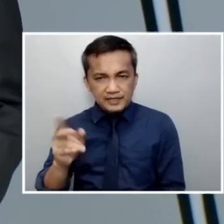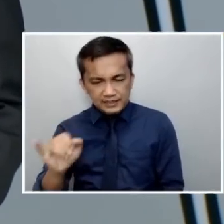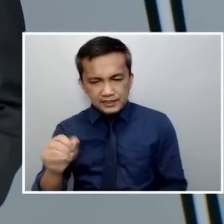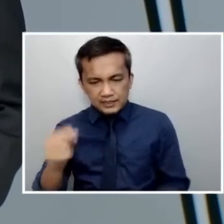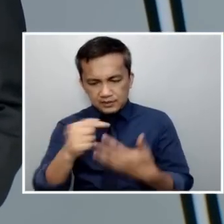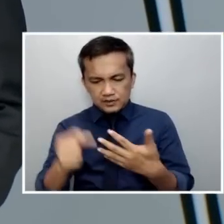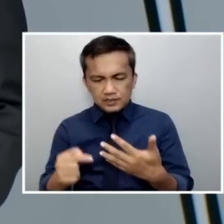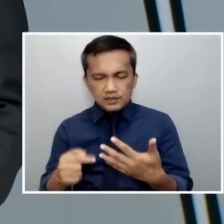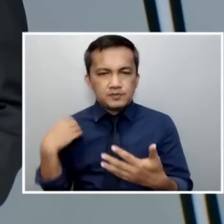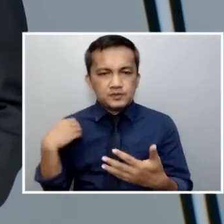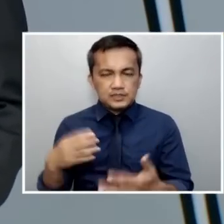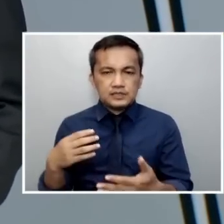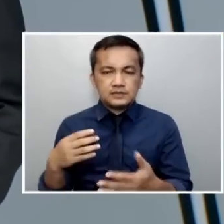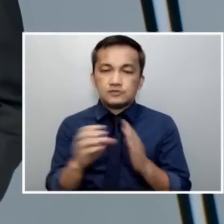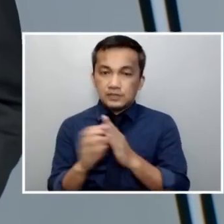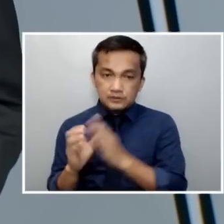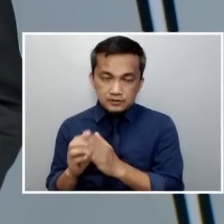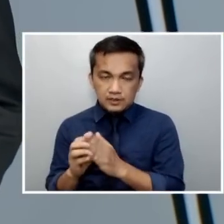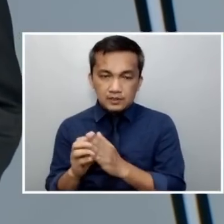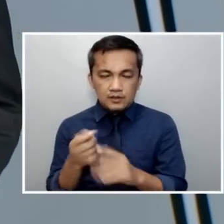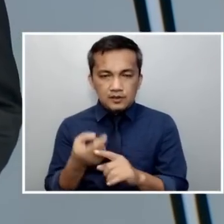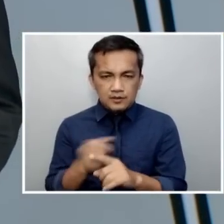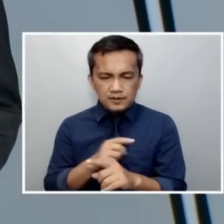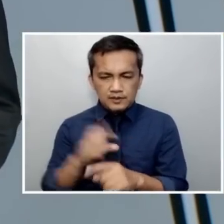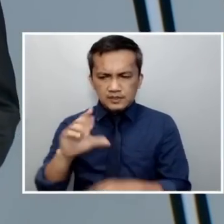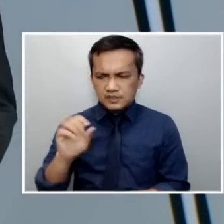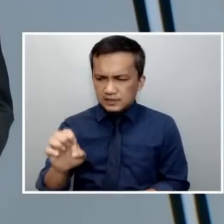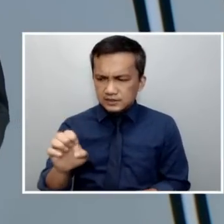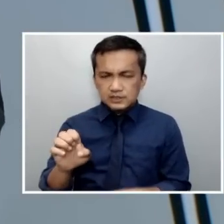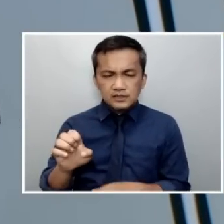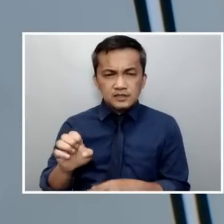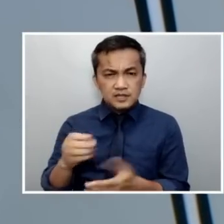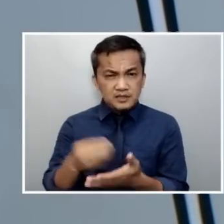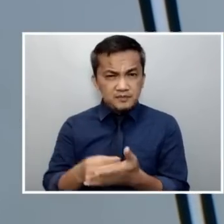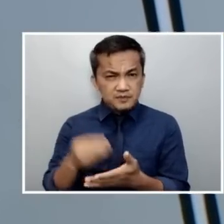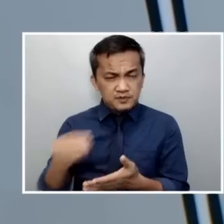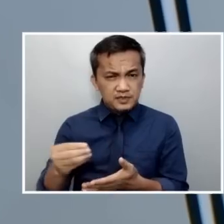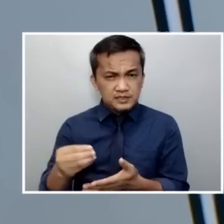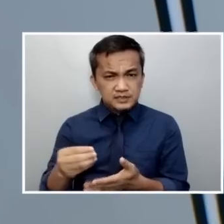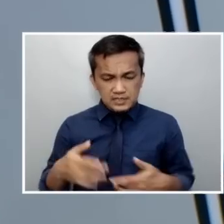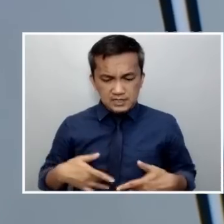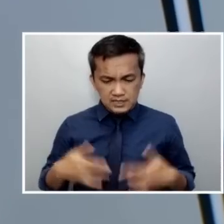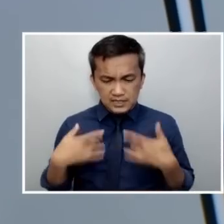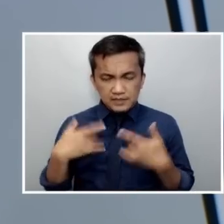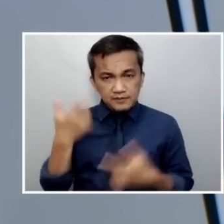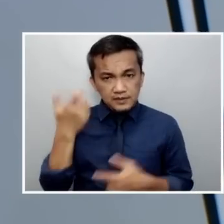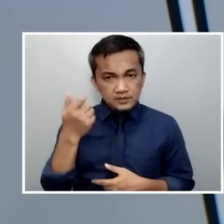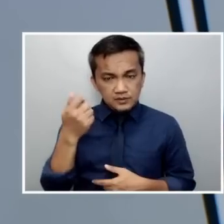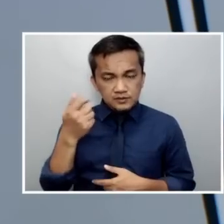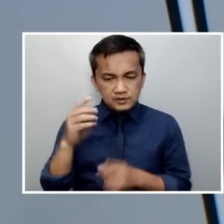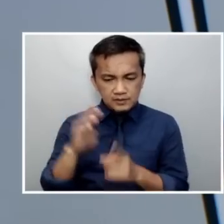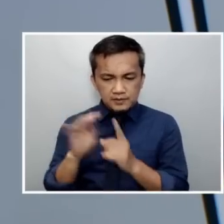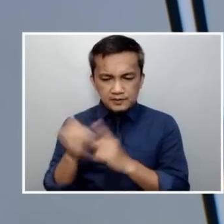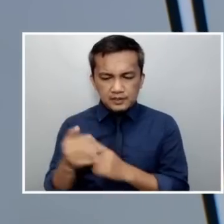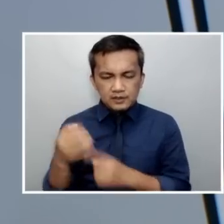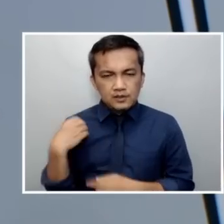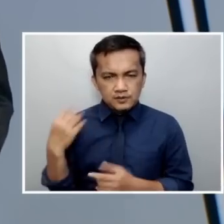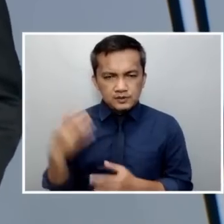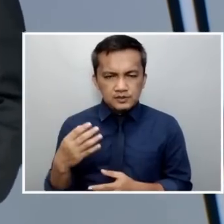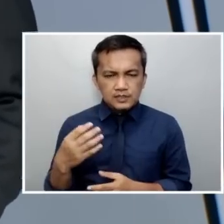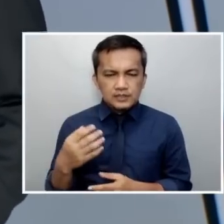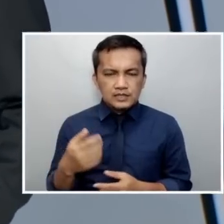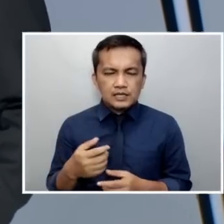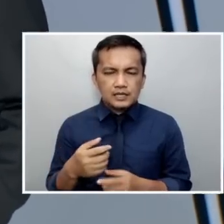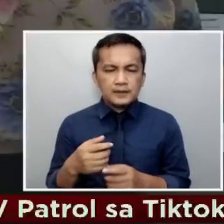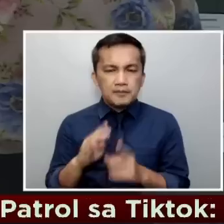opisyal ng lungsod mula sa kaso ng pagbili ng life insurance para sa mga barangay official at tanod.